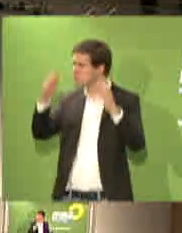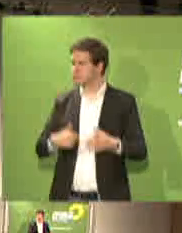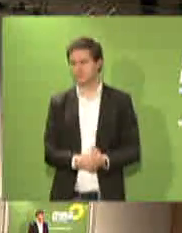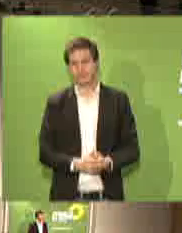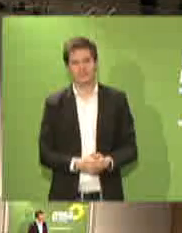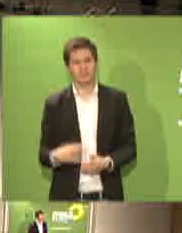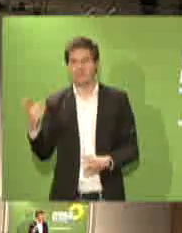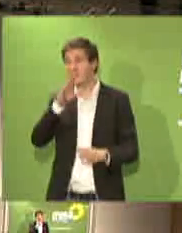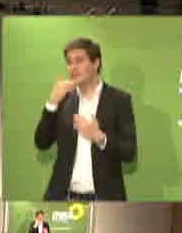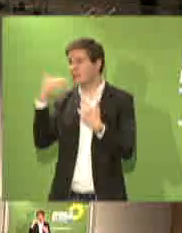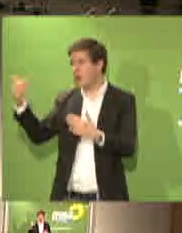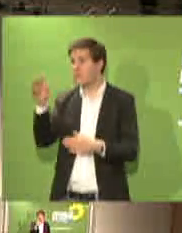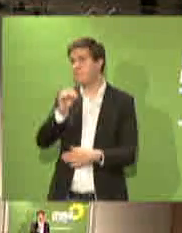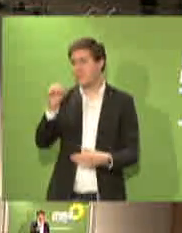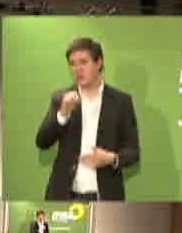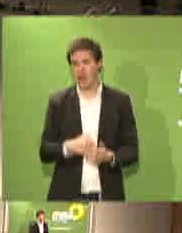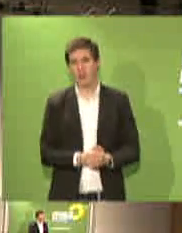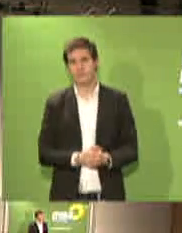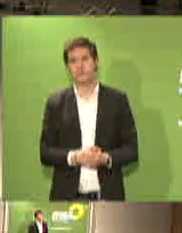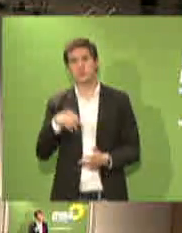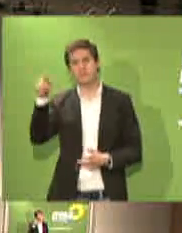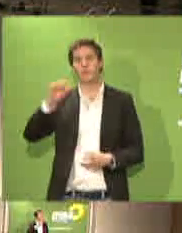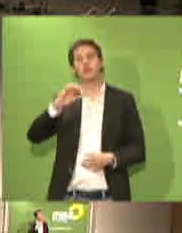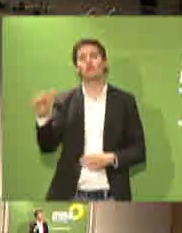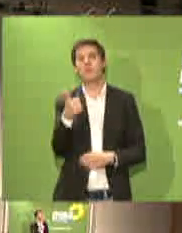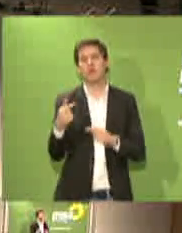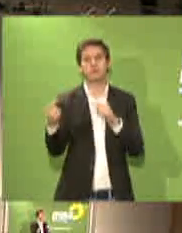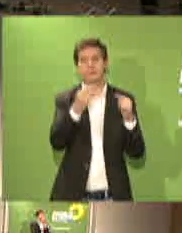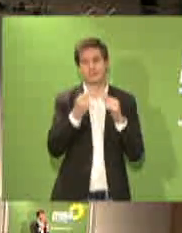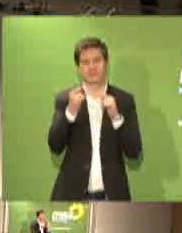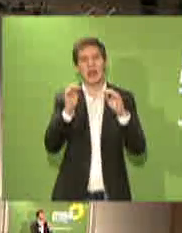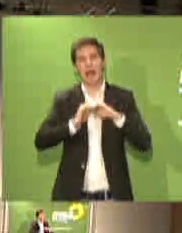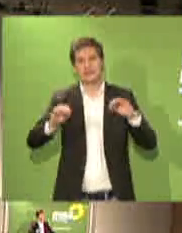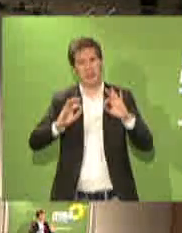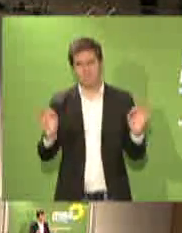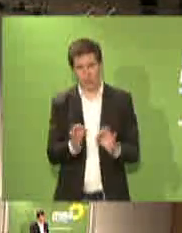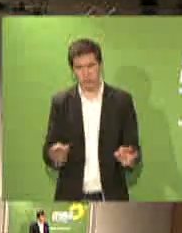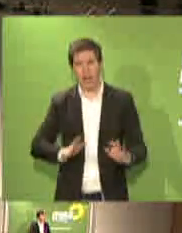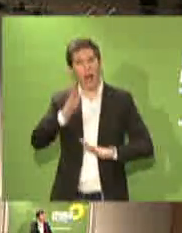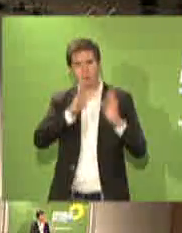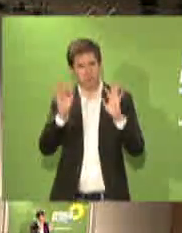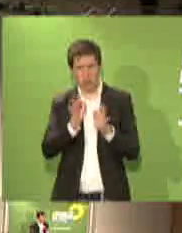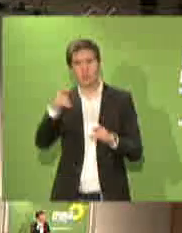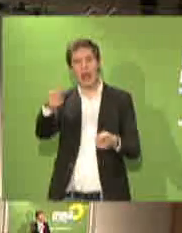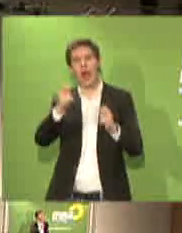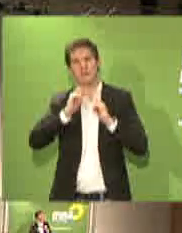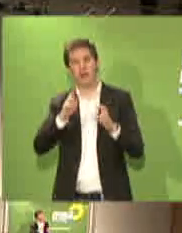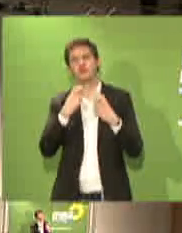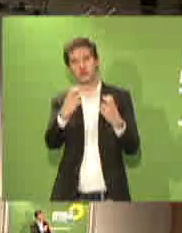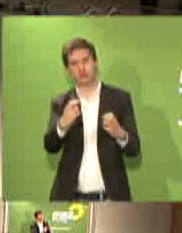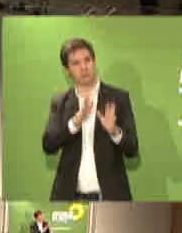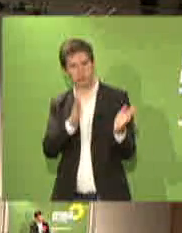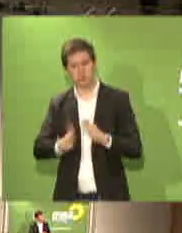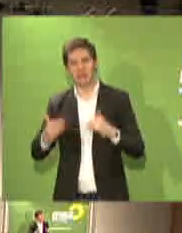Vielen Dank, Michael. Dann brauchen wir hier also auch nicht nochmal gesondert abzustimmen. Der Antrag ist zurückgezogen. Dann kommen wir jetzt